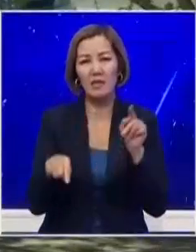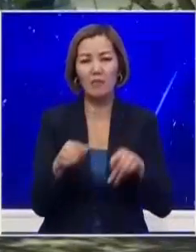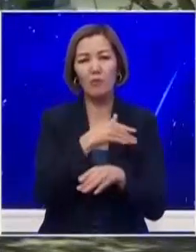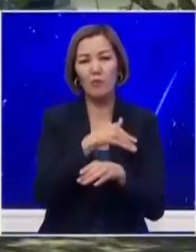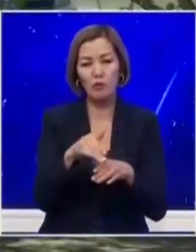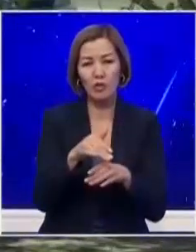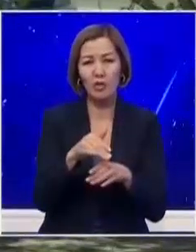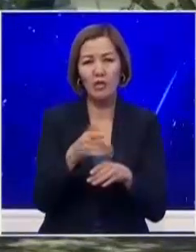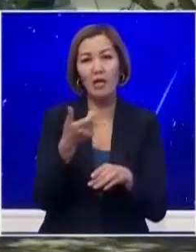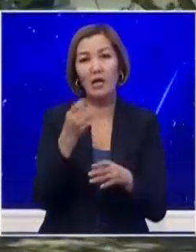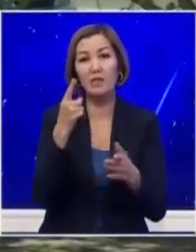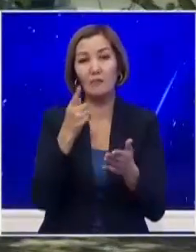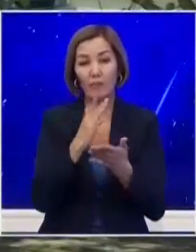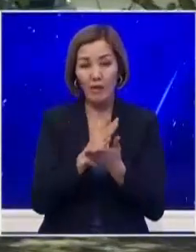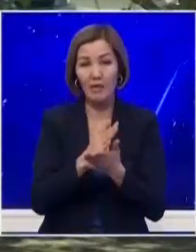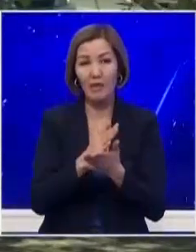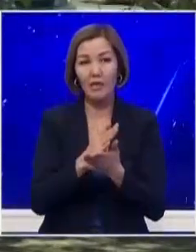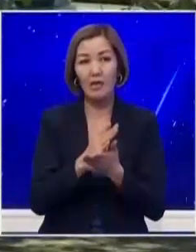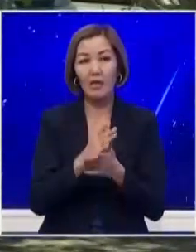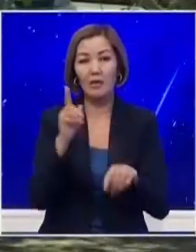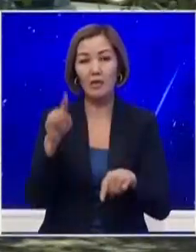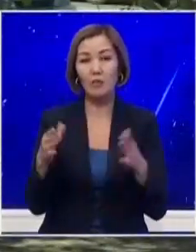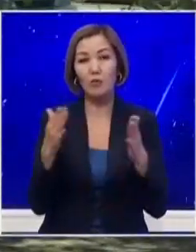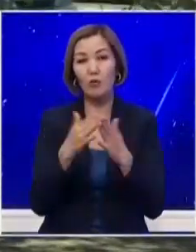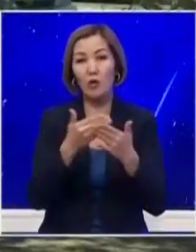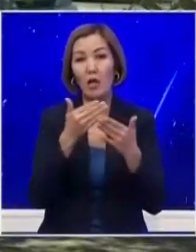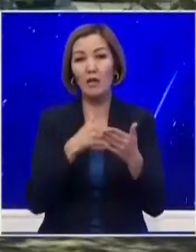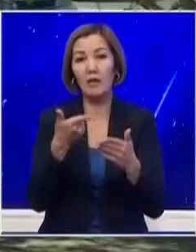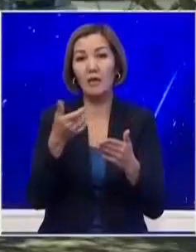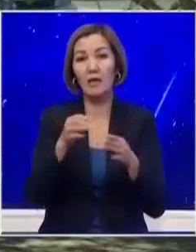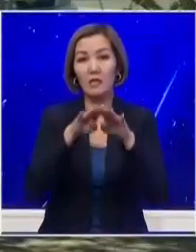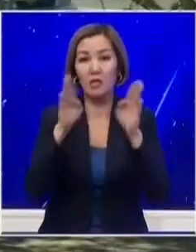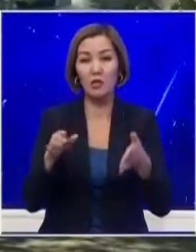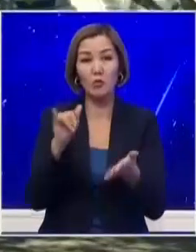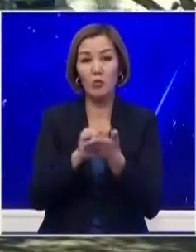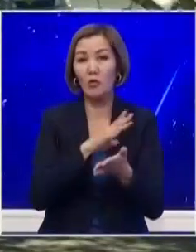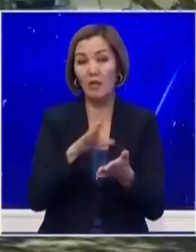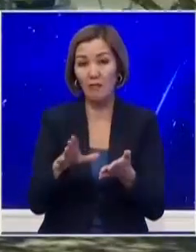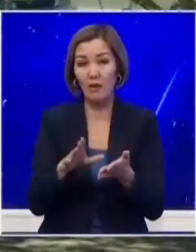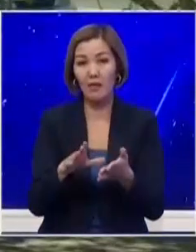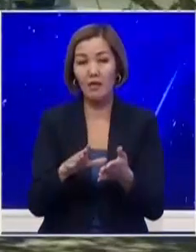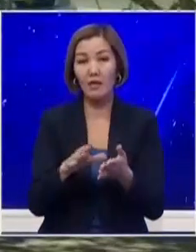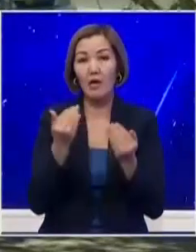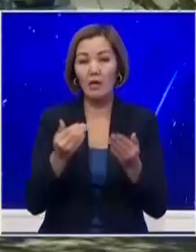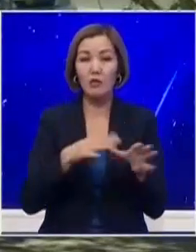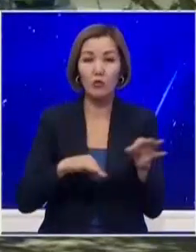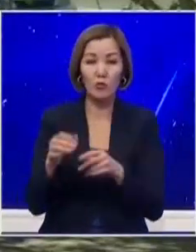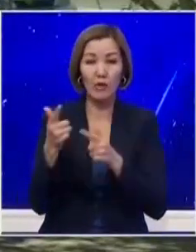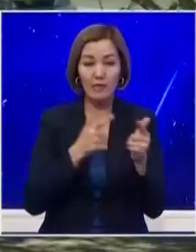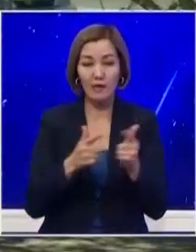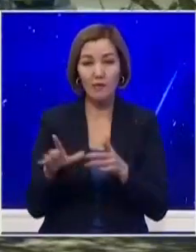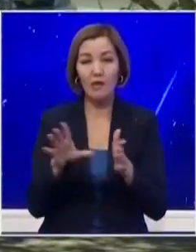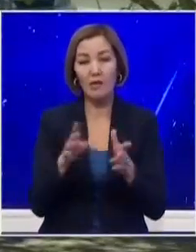барда, кейбір үйлердің алдына газ жашын қойды ұмытып өткен. Сол бойынша үлкен ауқымды жоба әзірленілді. Қазір